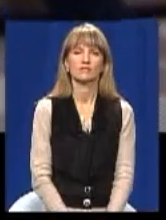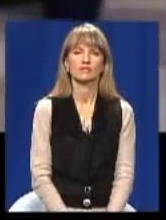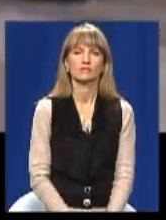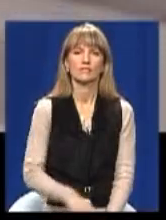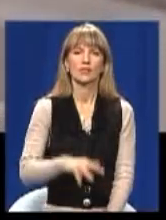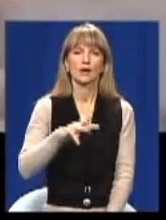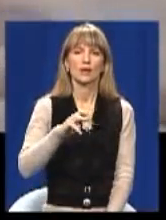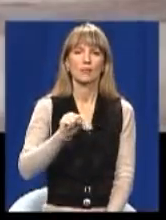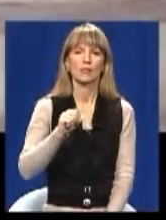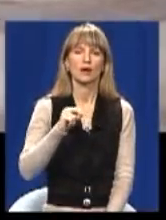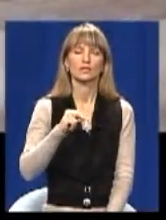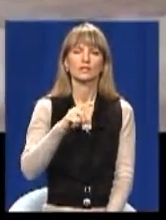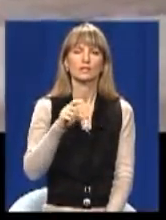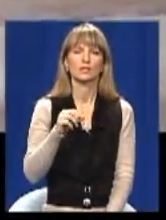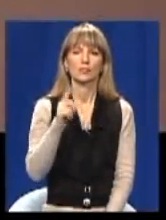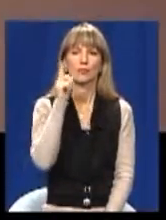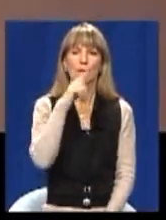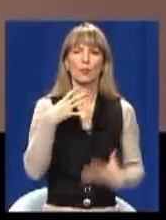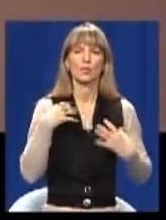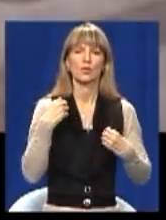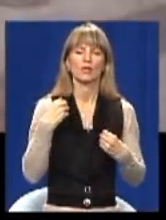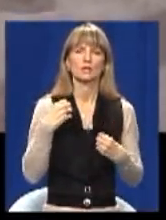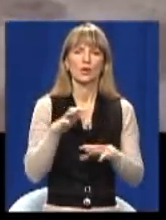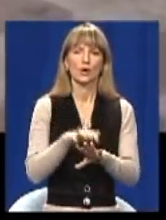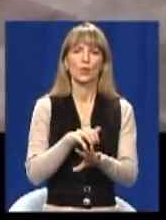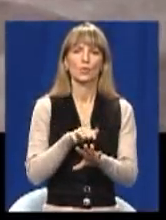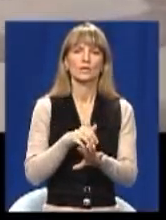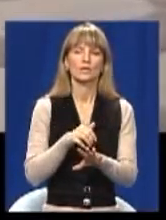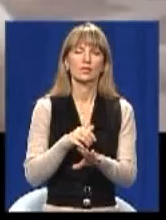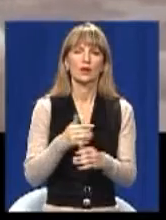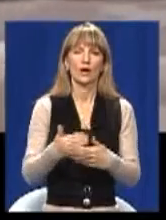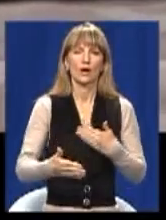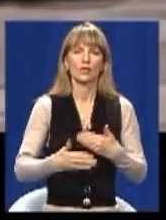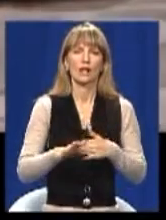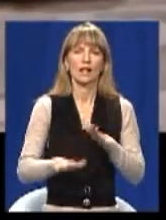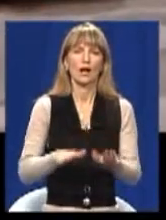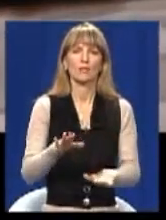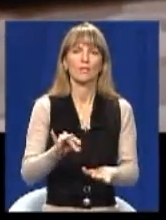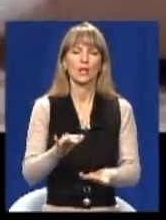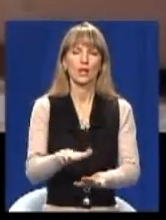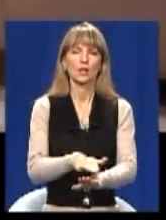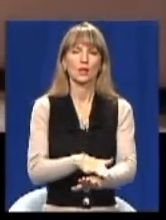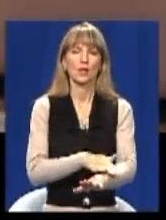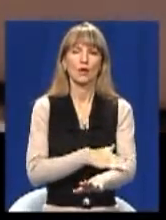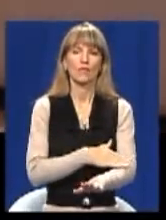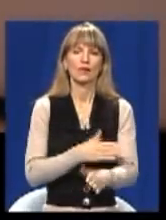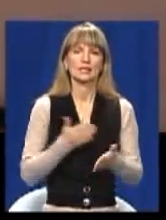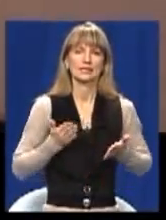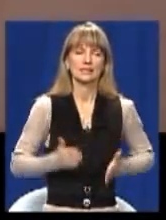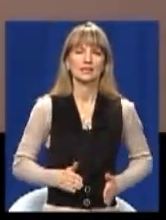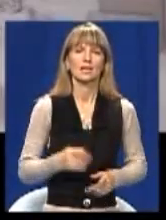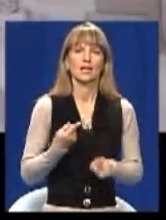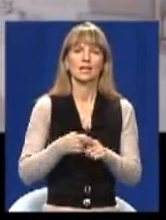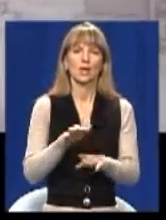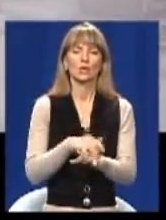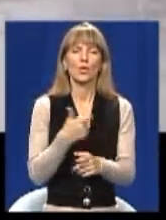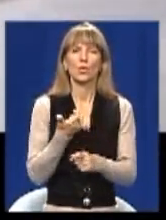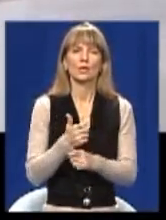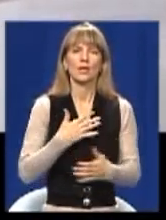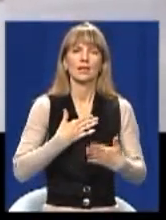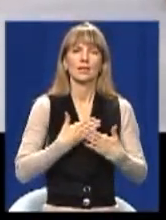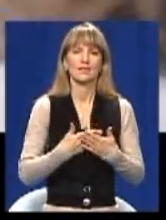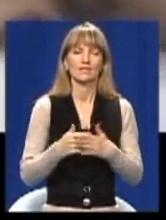Маночкін – маленький пухнастий котик з коротесенькими лапками і довгим тільцем. Маночкіни дуже рухливі,